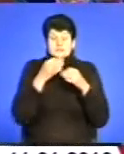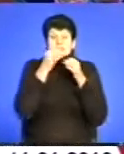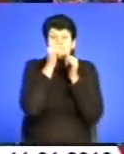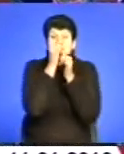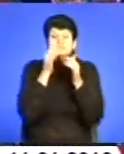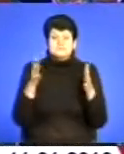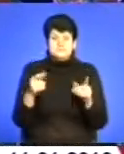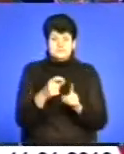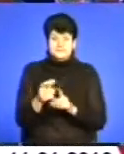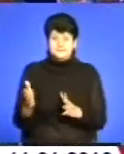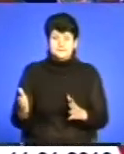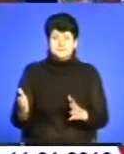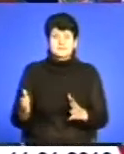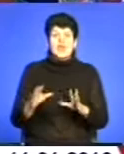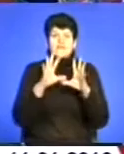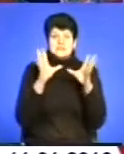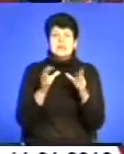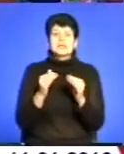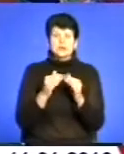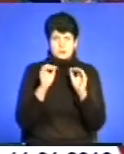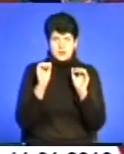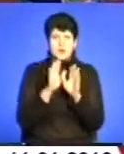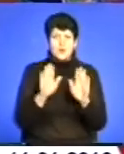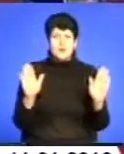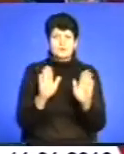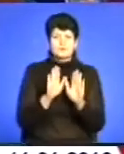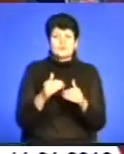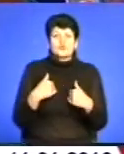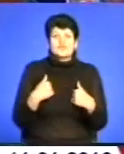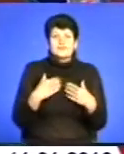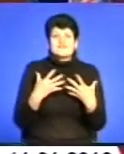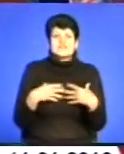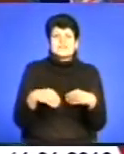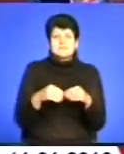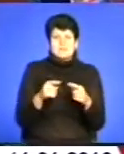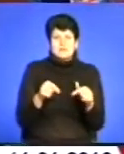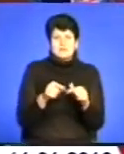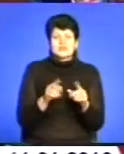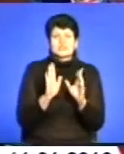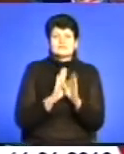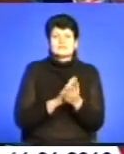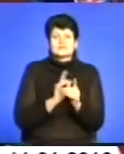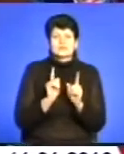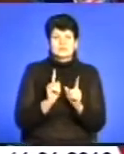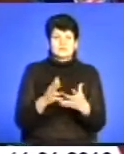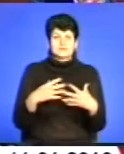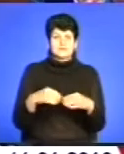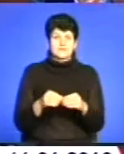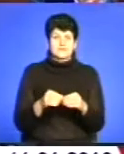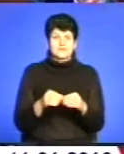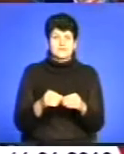це словами. А взагалі вдома колядуєте на Різдво? Ми в сімейному кругу, чисто в сімейному кругу сидимо,